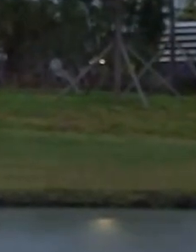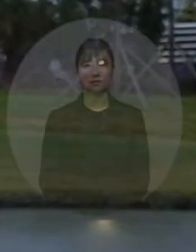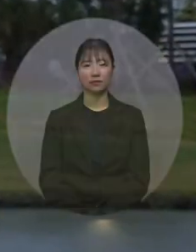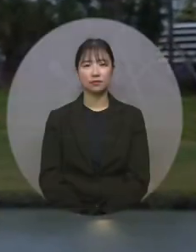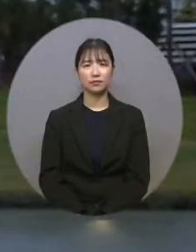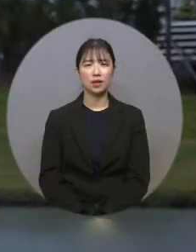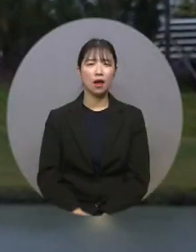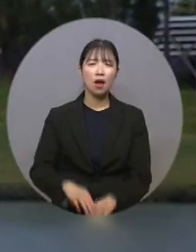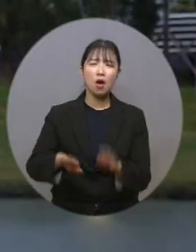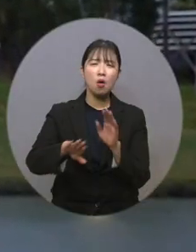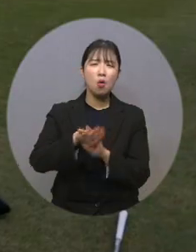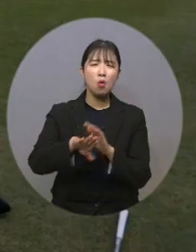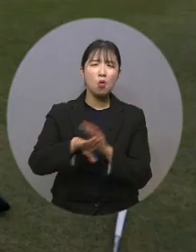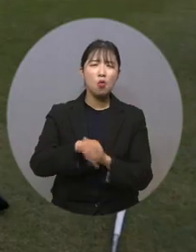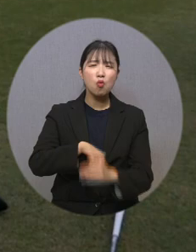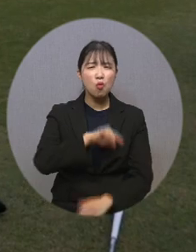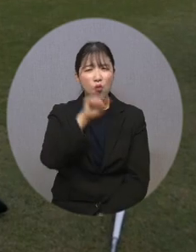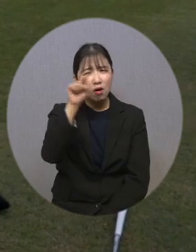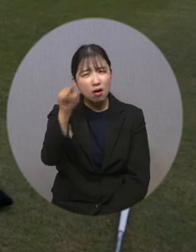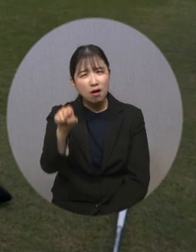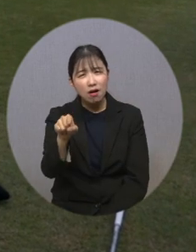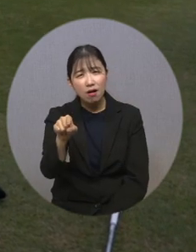오른쪽인가?